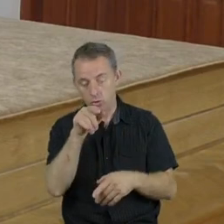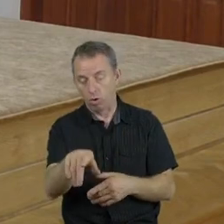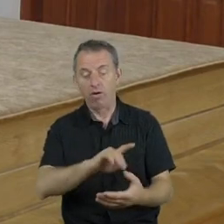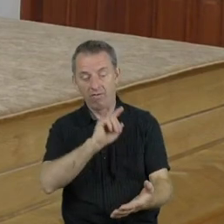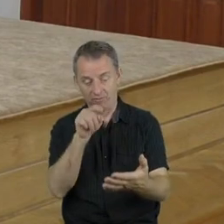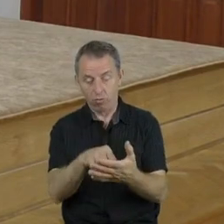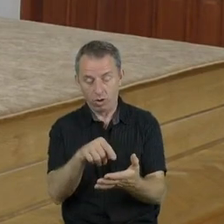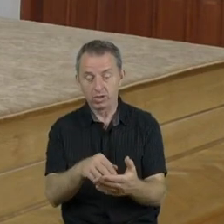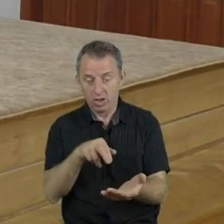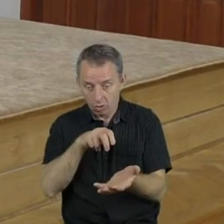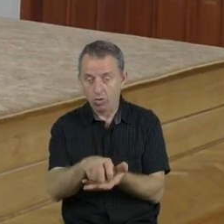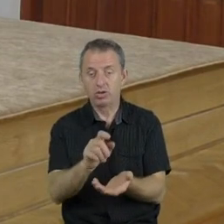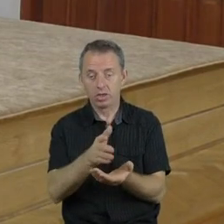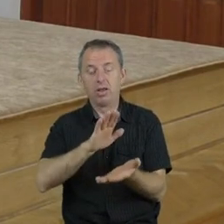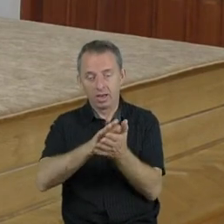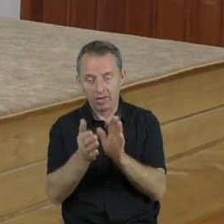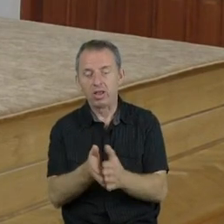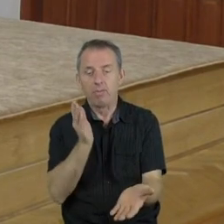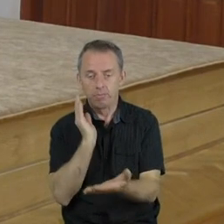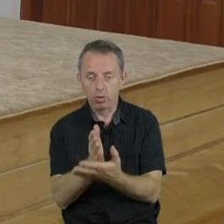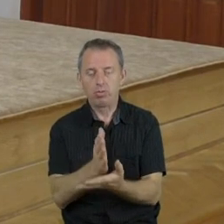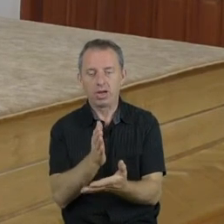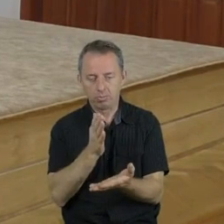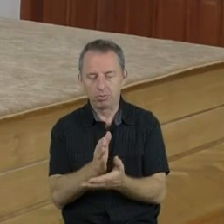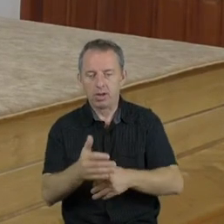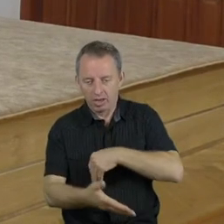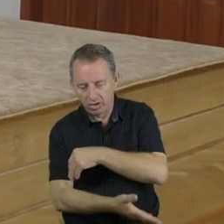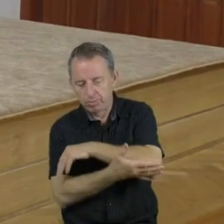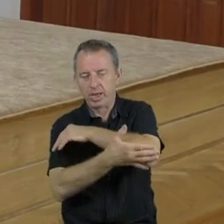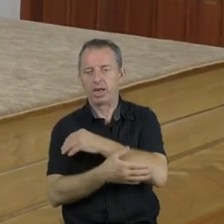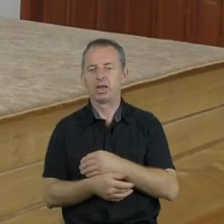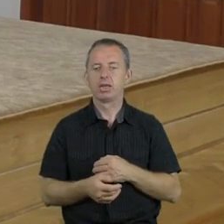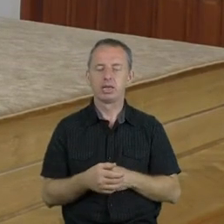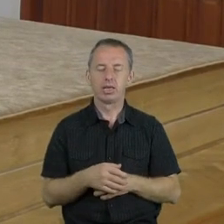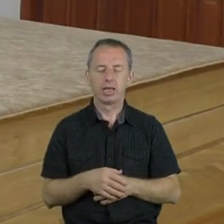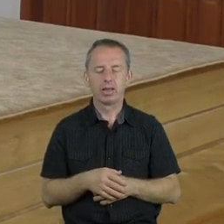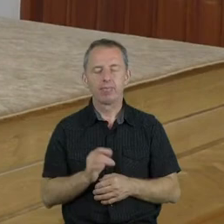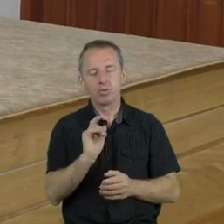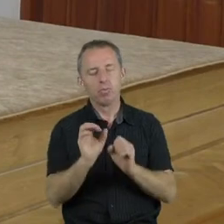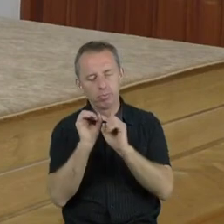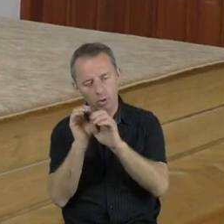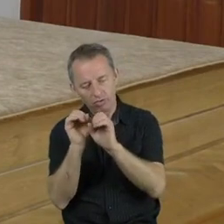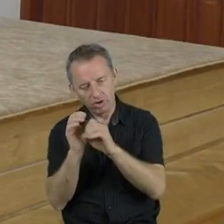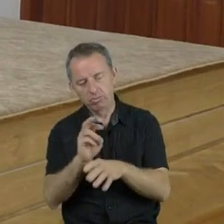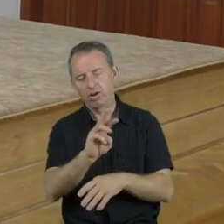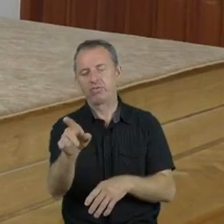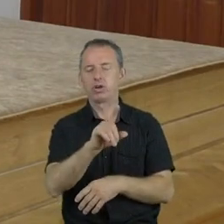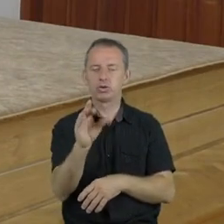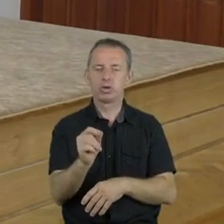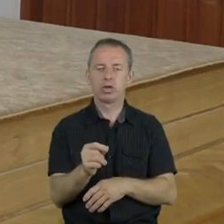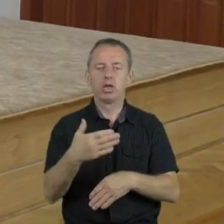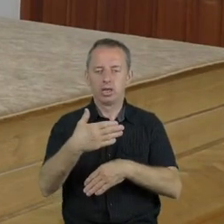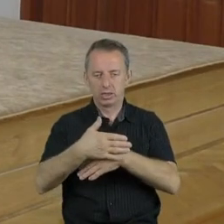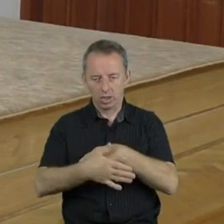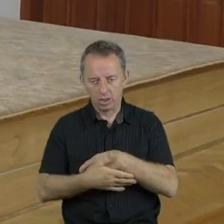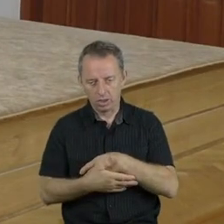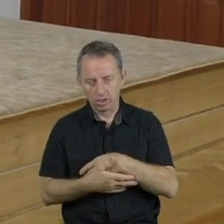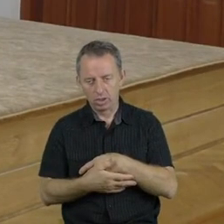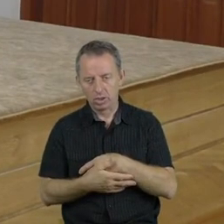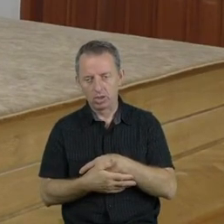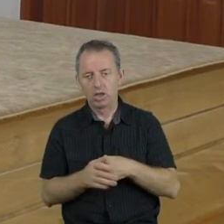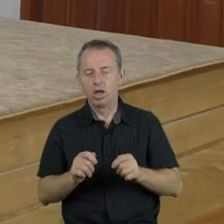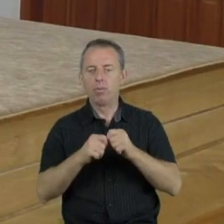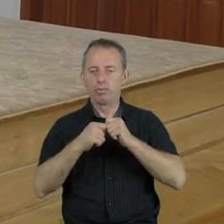O to w tym wszystkim chodzi, by się inspirować. Chciałabym również poinformować was, że zrobiliśmy taką